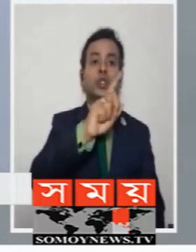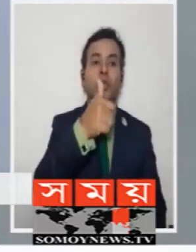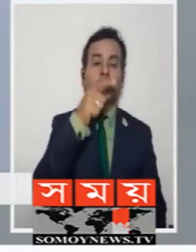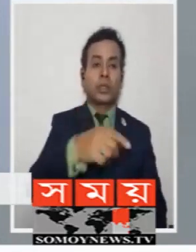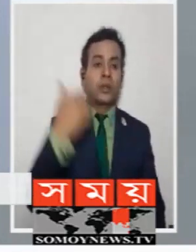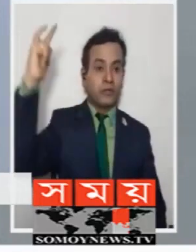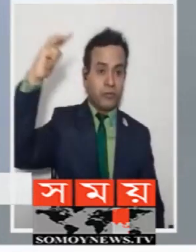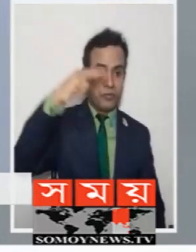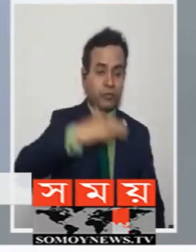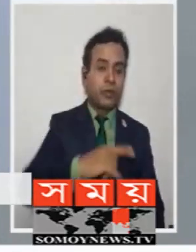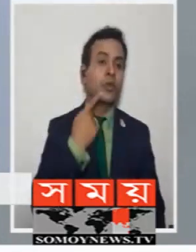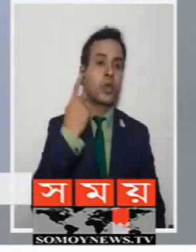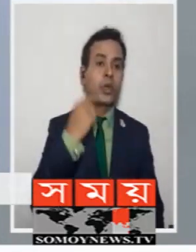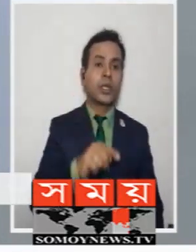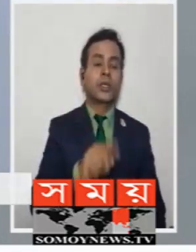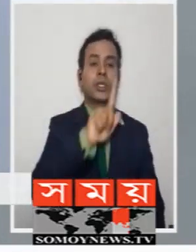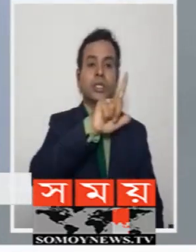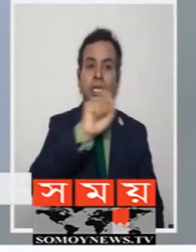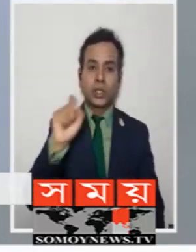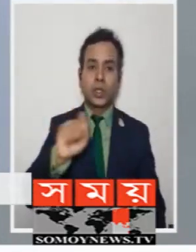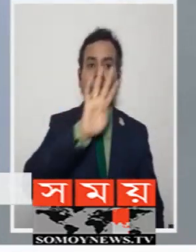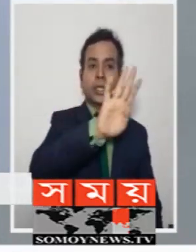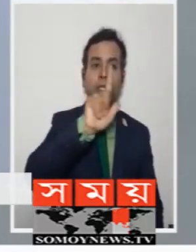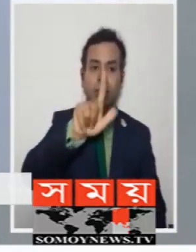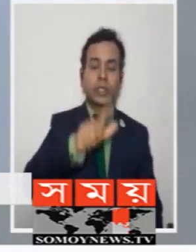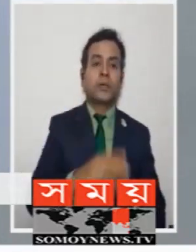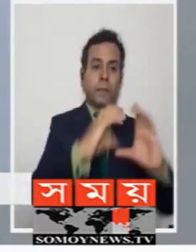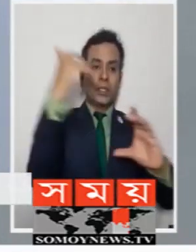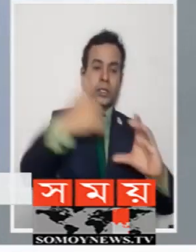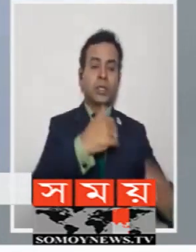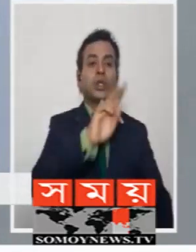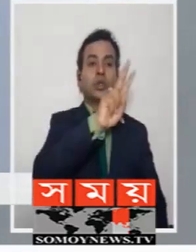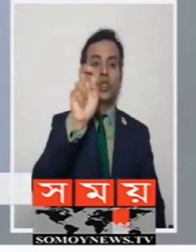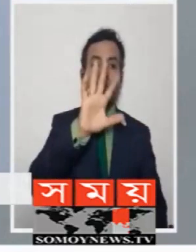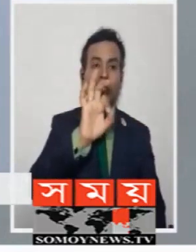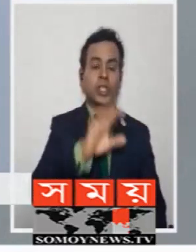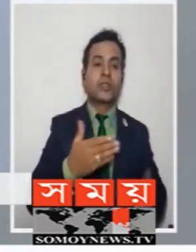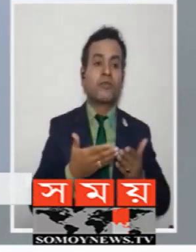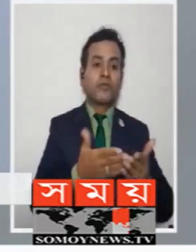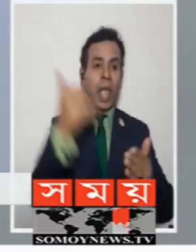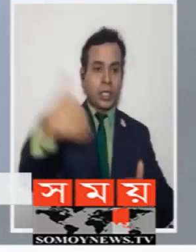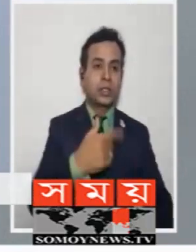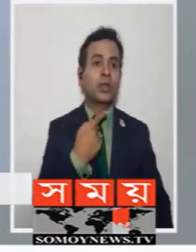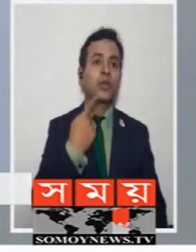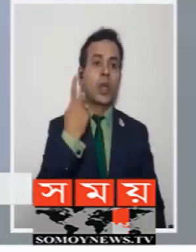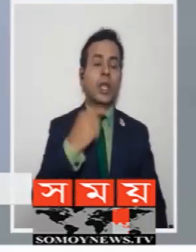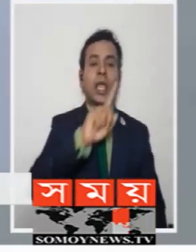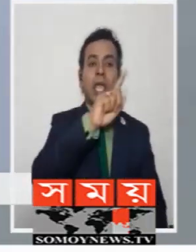747 জন, স্থল বন্দরে 250 জন এবং সমুদ্র বন্দরে 119 জন, এবং এ পর্যন্ত স্ক্রিনিং হয়েছে